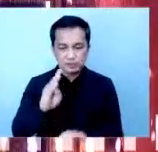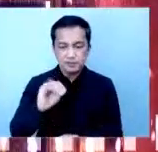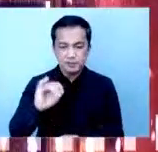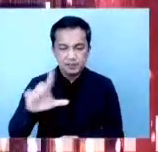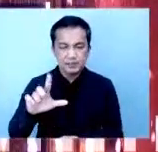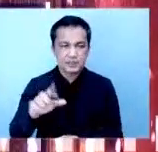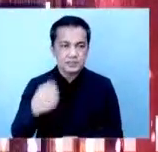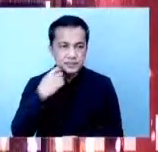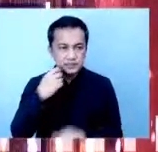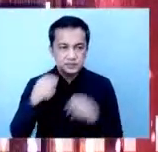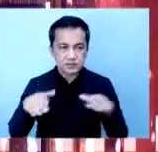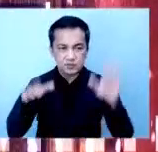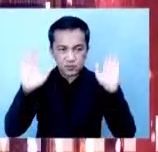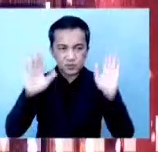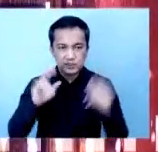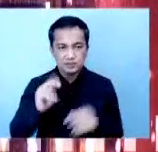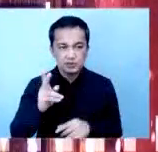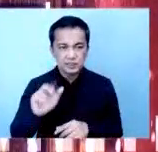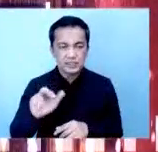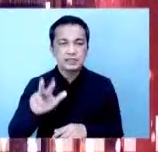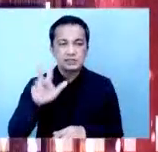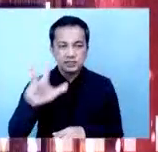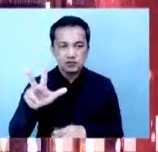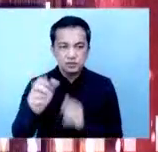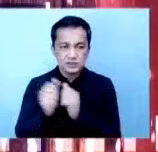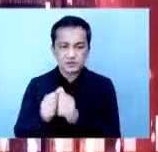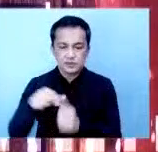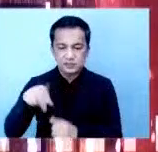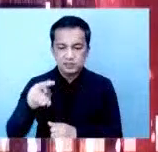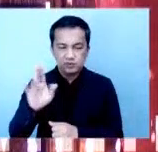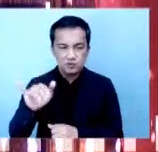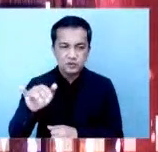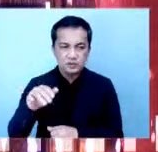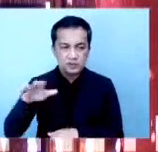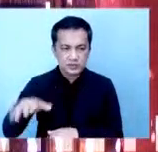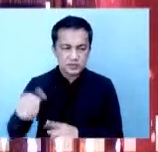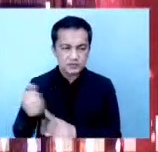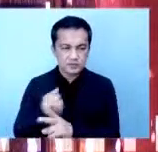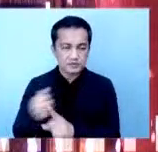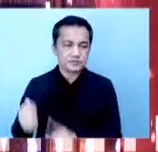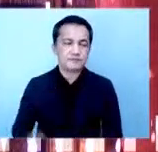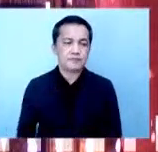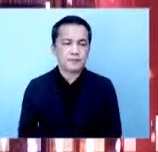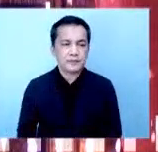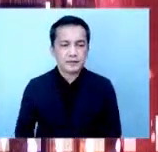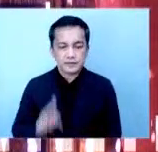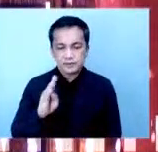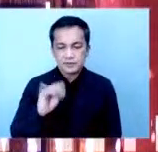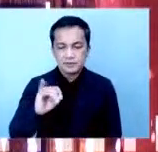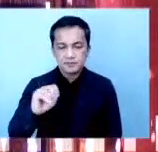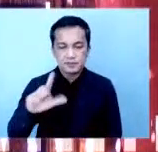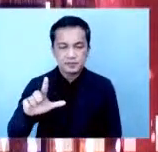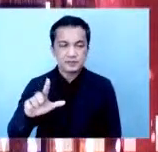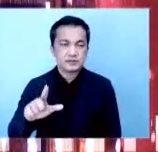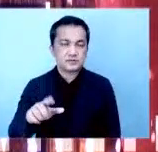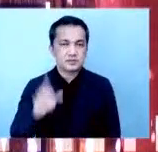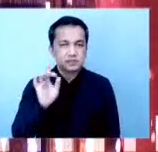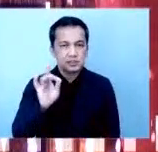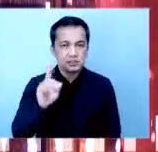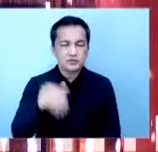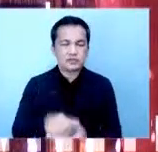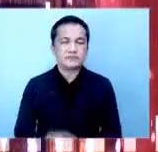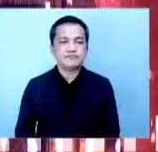sa NBI ang 35 pang kasama ni Quiboloy sa kasong child abuse. Nagpiansa sila ng tig 80,000